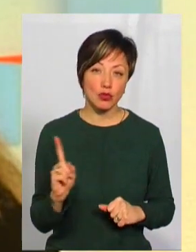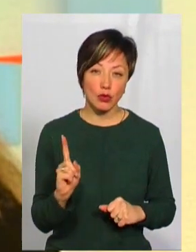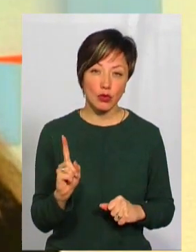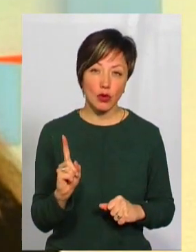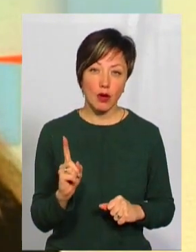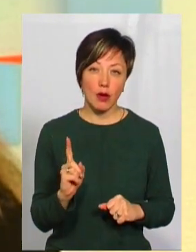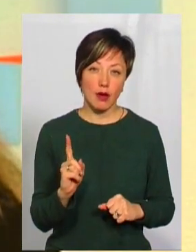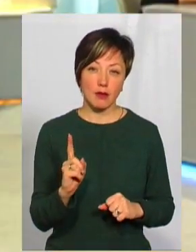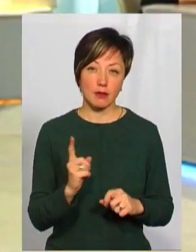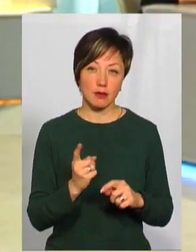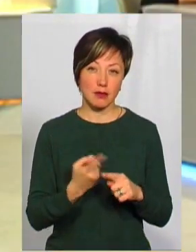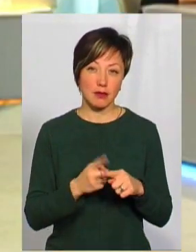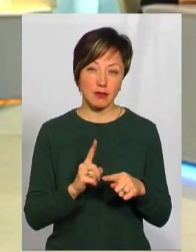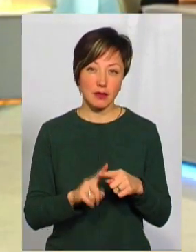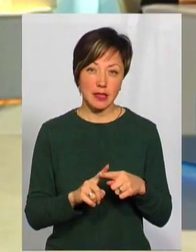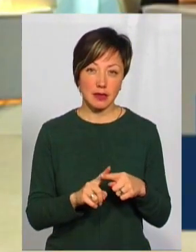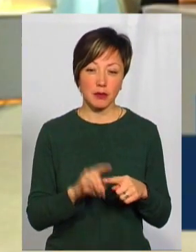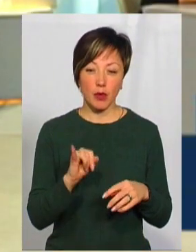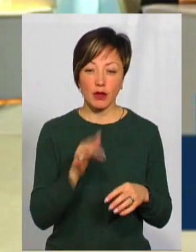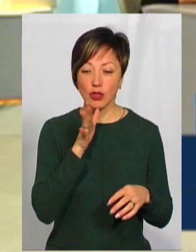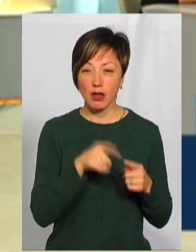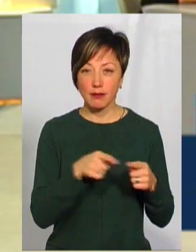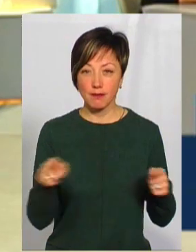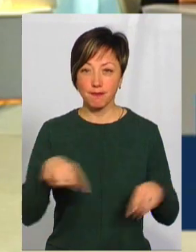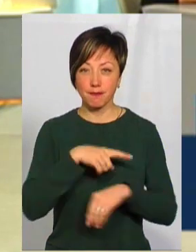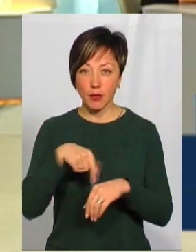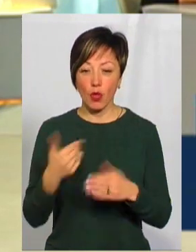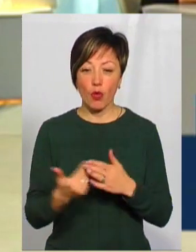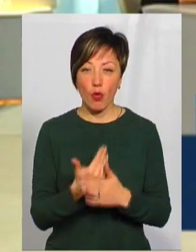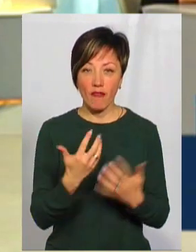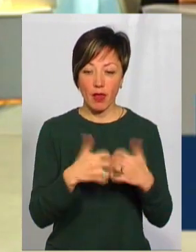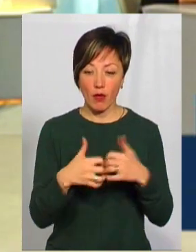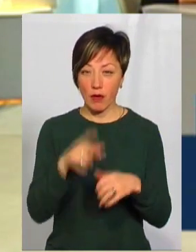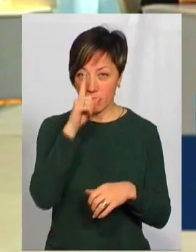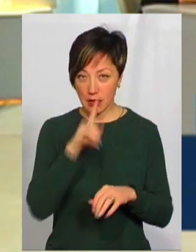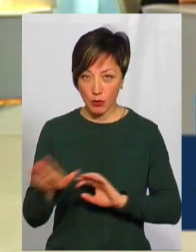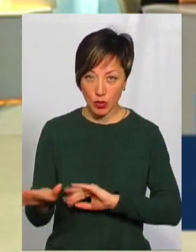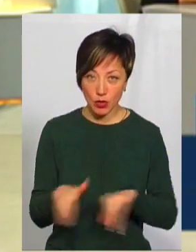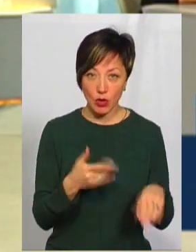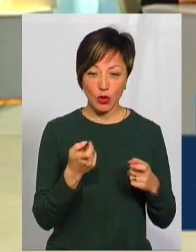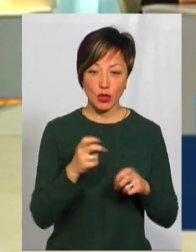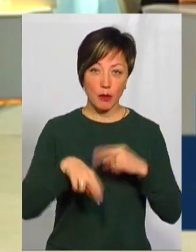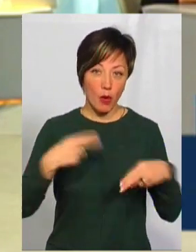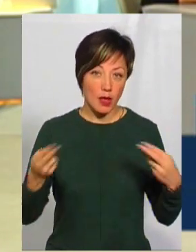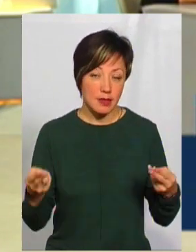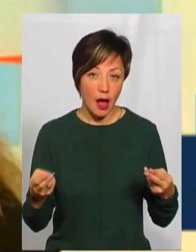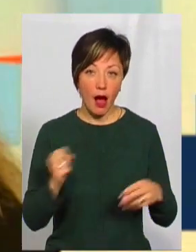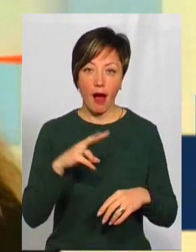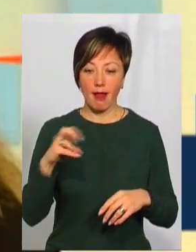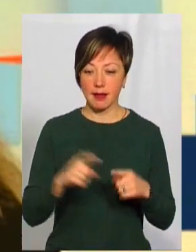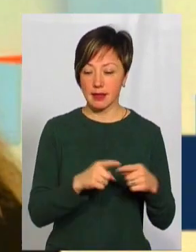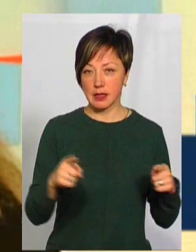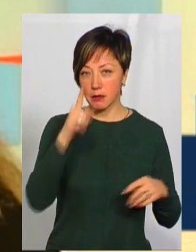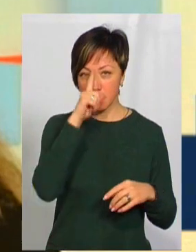грає проти нас, це час і нові нарахування. Виходить, що місяць пройшов, ми трохи погасили, але за